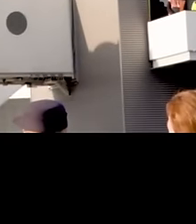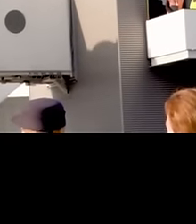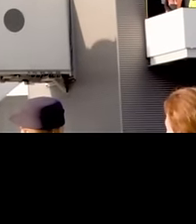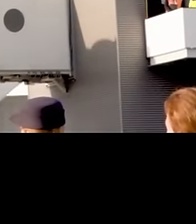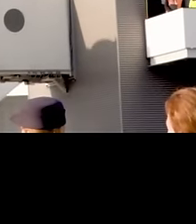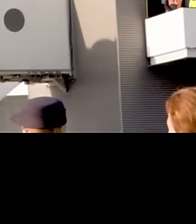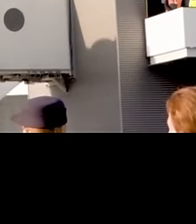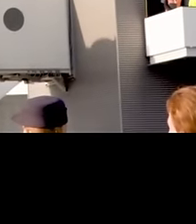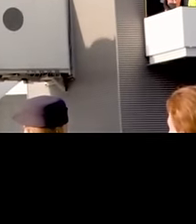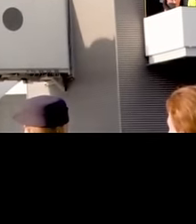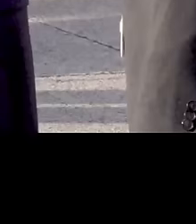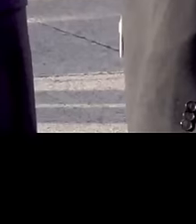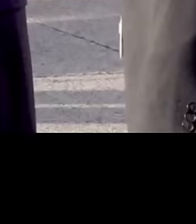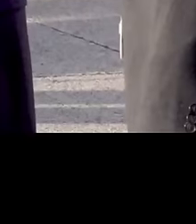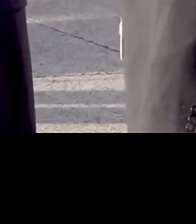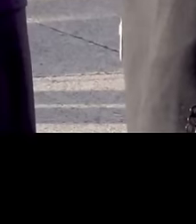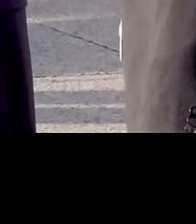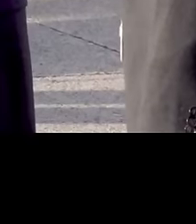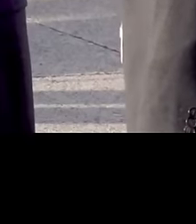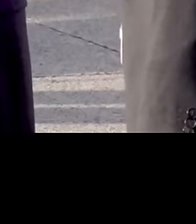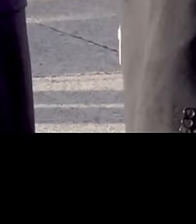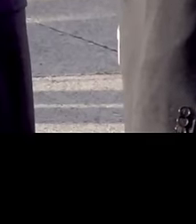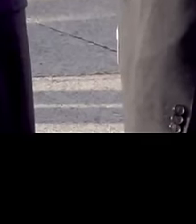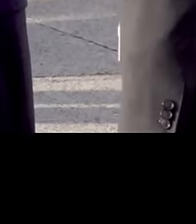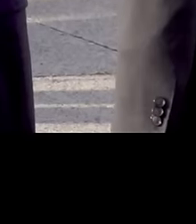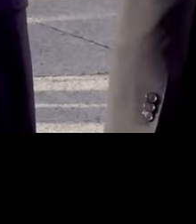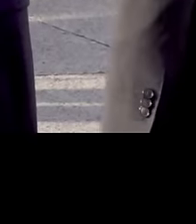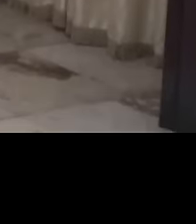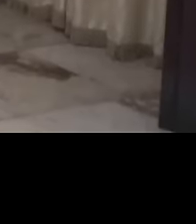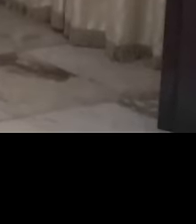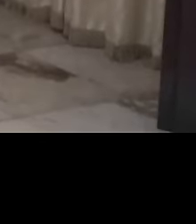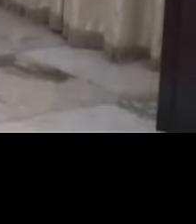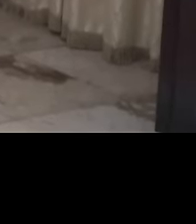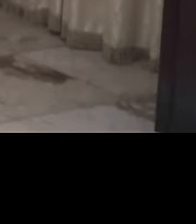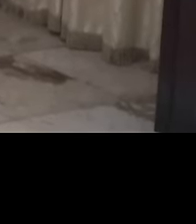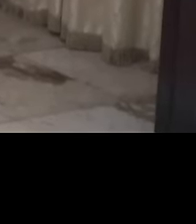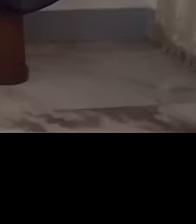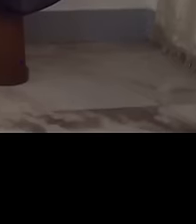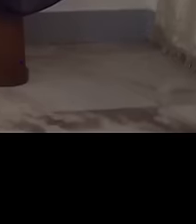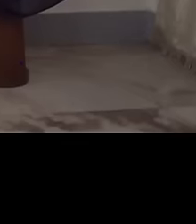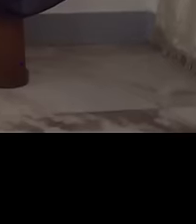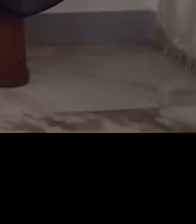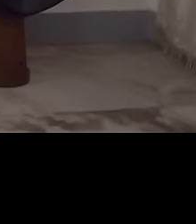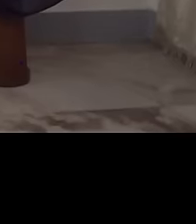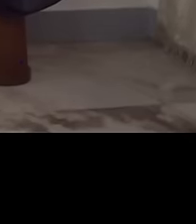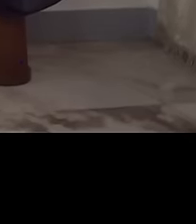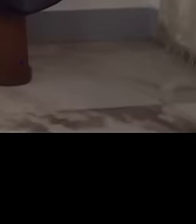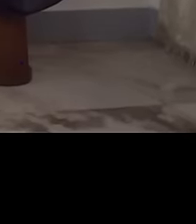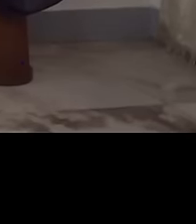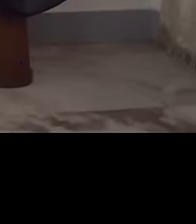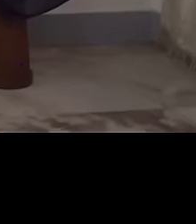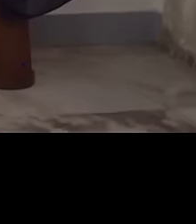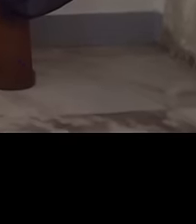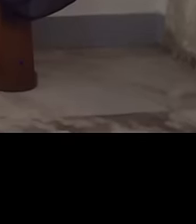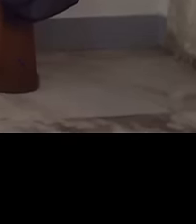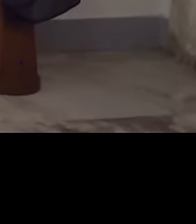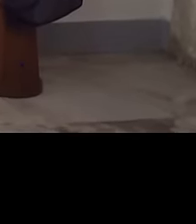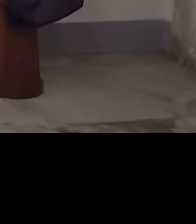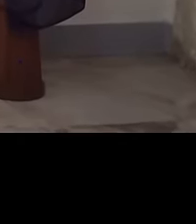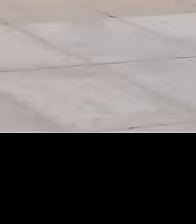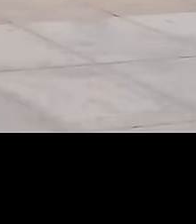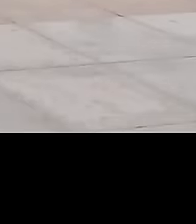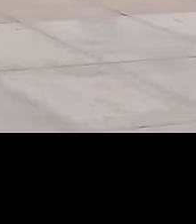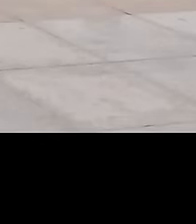is hersteld. Door strategische partnerschappen en diplomatieke inspanningen zijn nieuwe